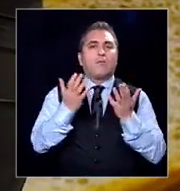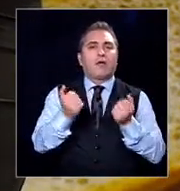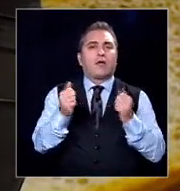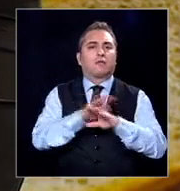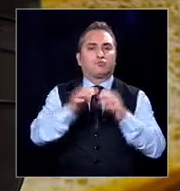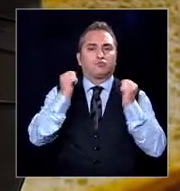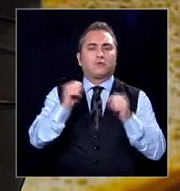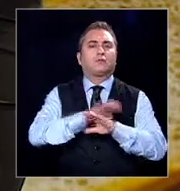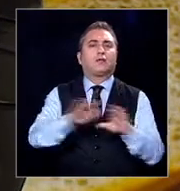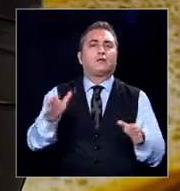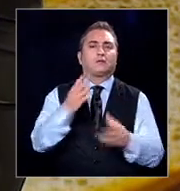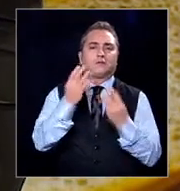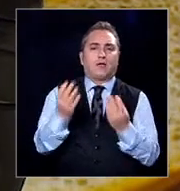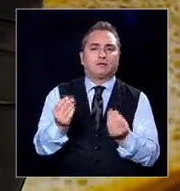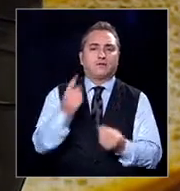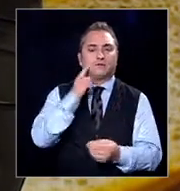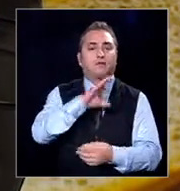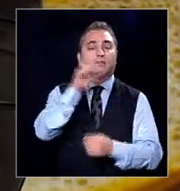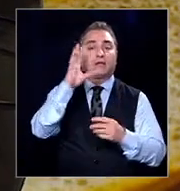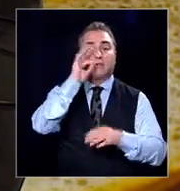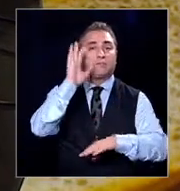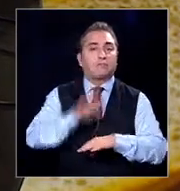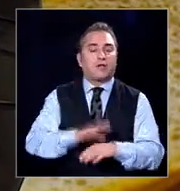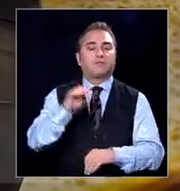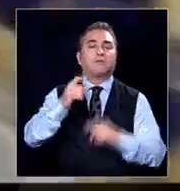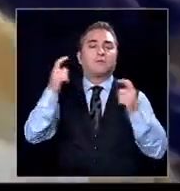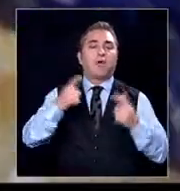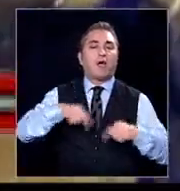neden yaptı sorusuna mahallelinin bir yanıtı vardı.